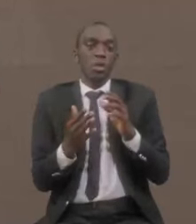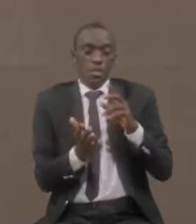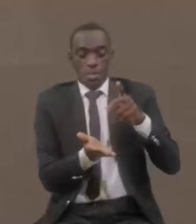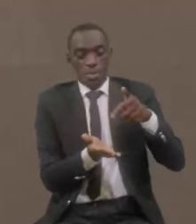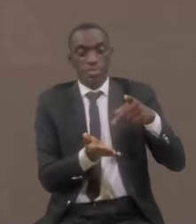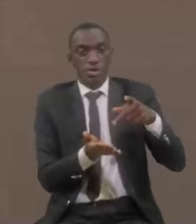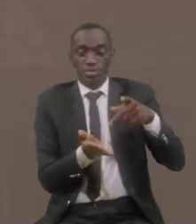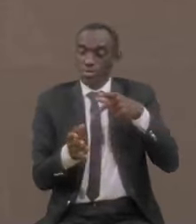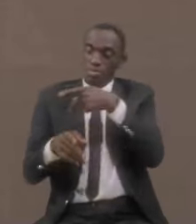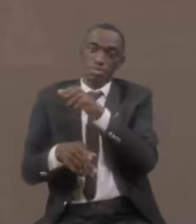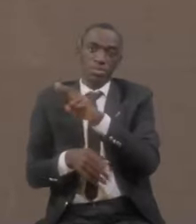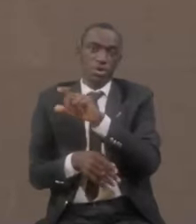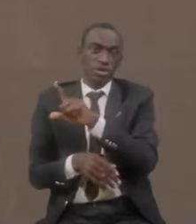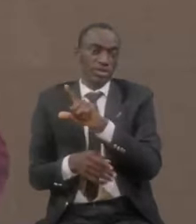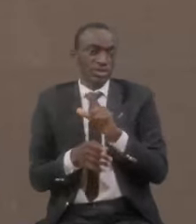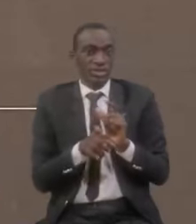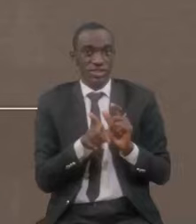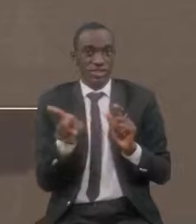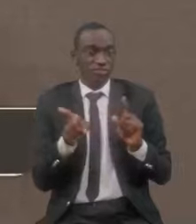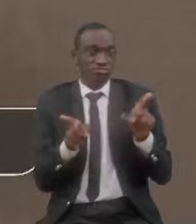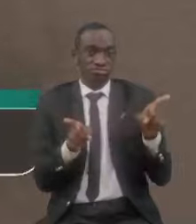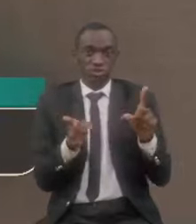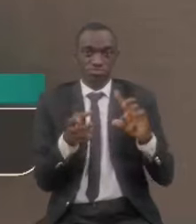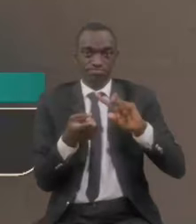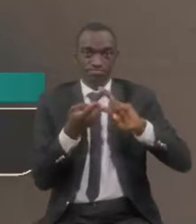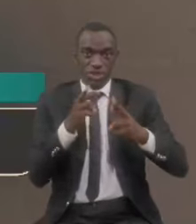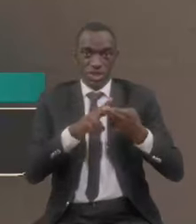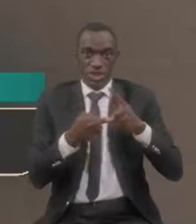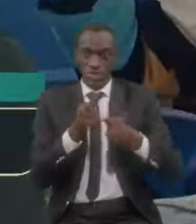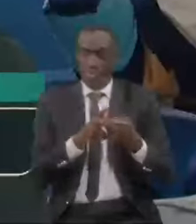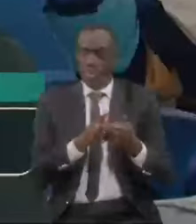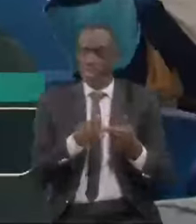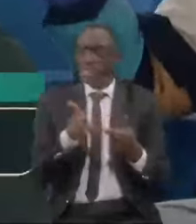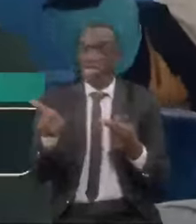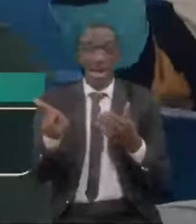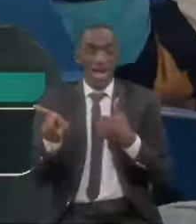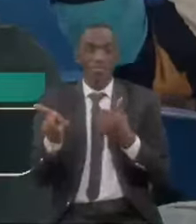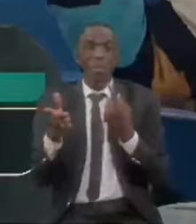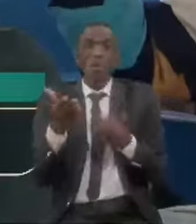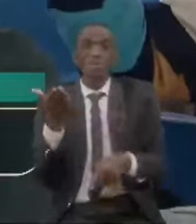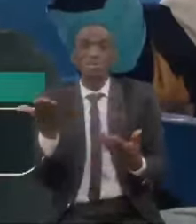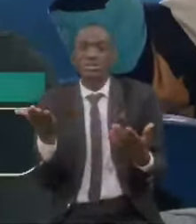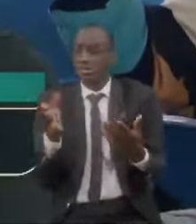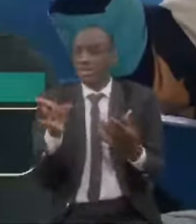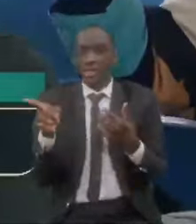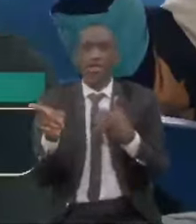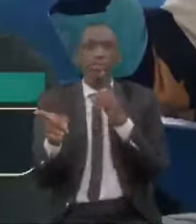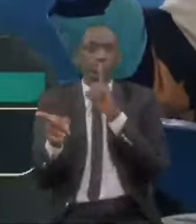auquel il s'est associé, n'avait rien que la vérité. La bonne vérité,